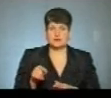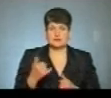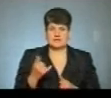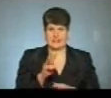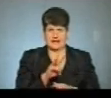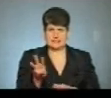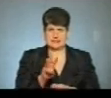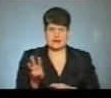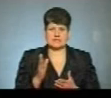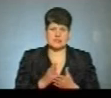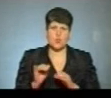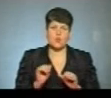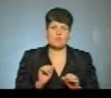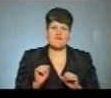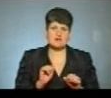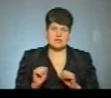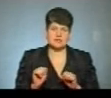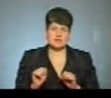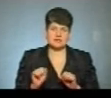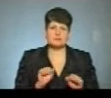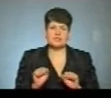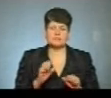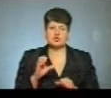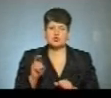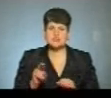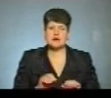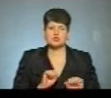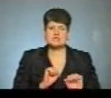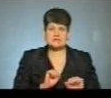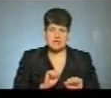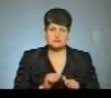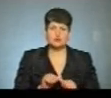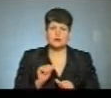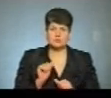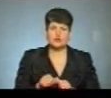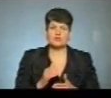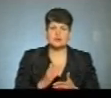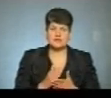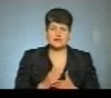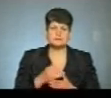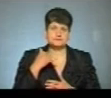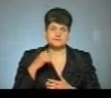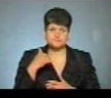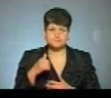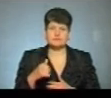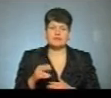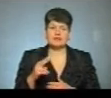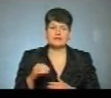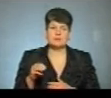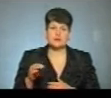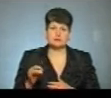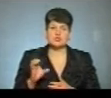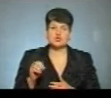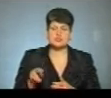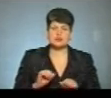сайті управління Департаменту соціального захисту. Крім того, є гаряча телефонна лінія Департаменту соціального захисту,